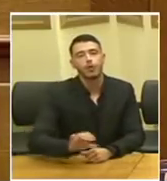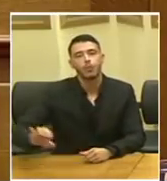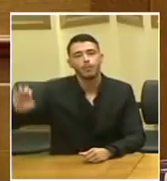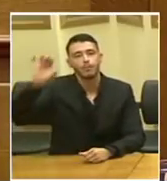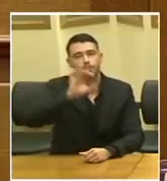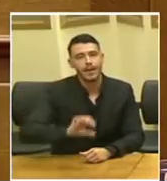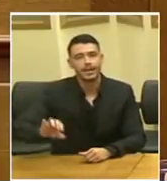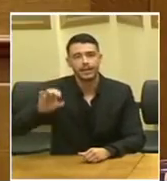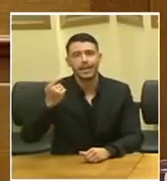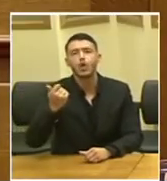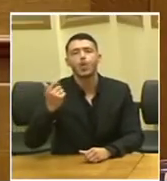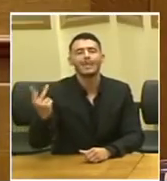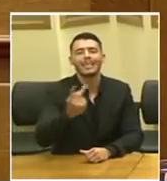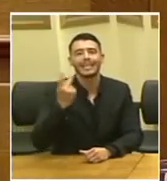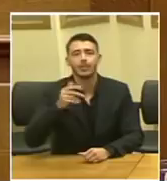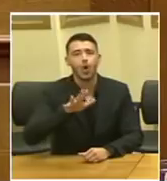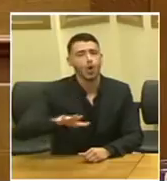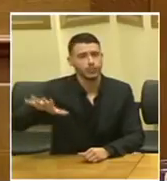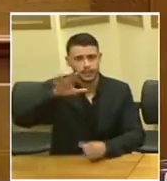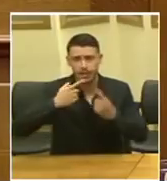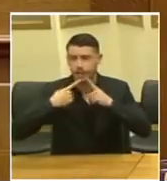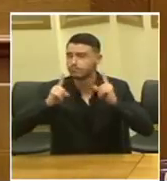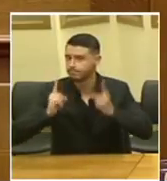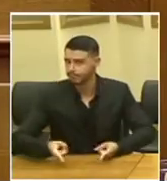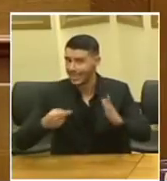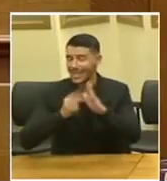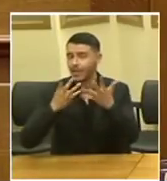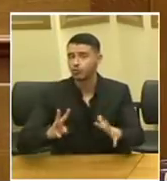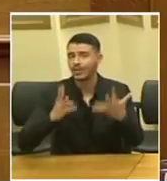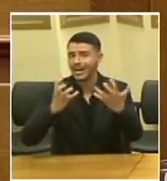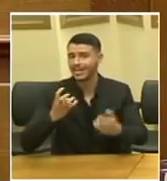Οικονομική Κοινότητα απεφάσισε το 1992